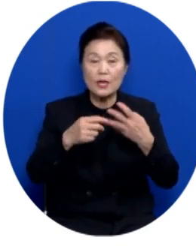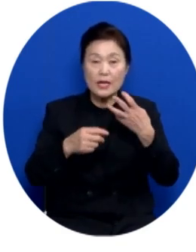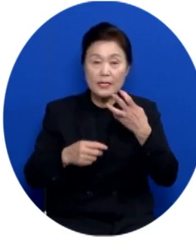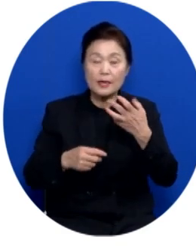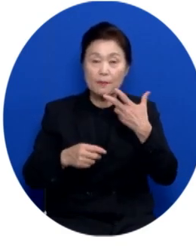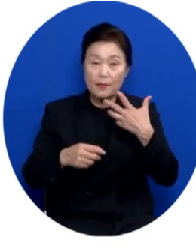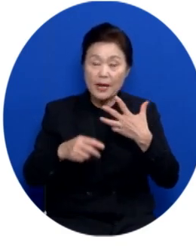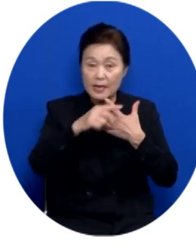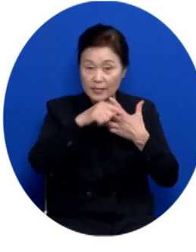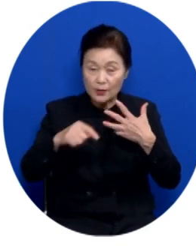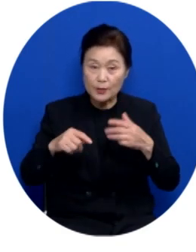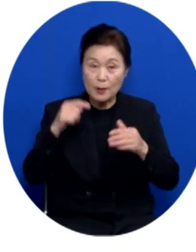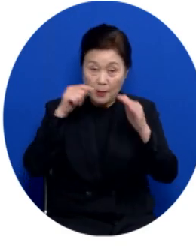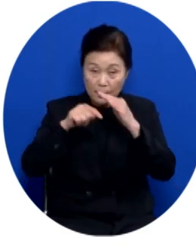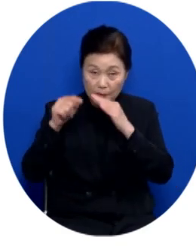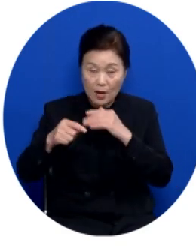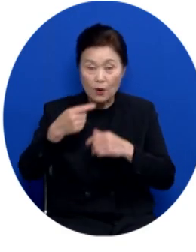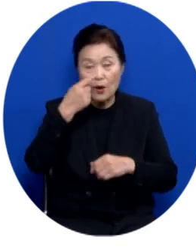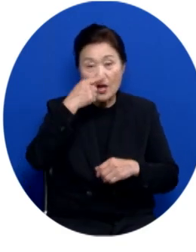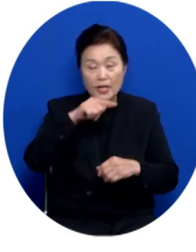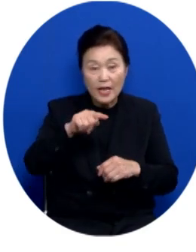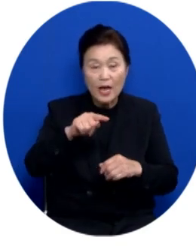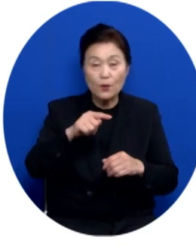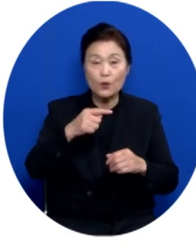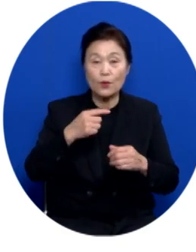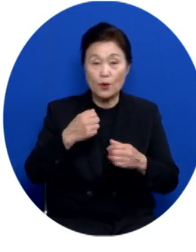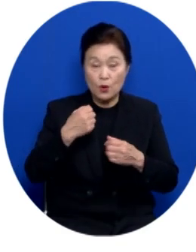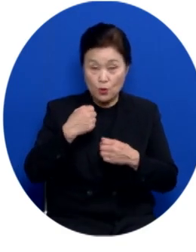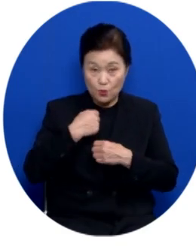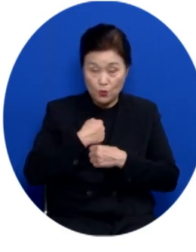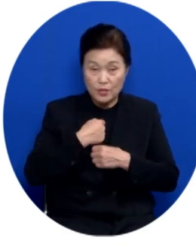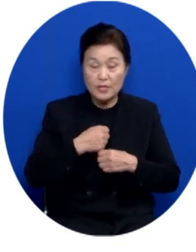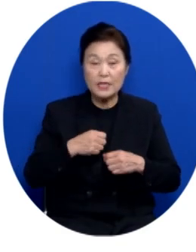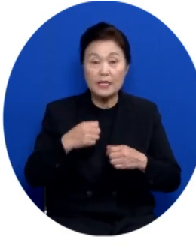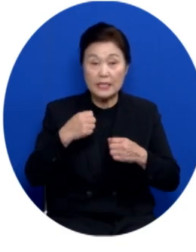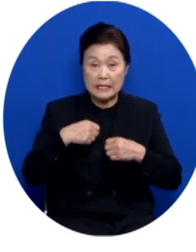추모의 날 기념식과 태국 참전용사 안장식에도 참석할 예정입니다.